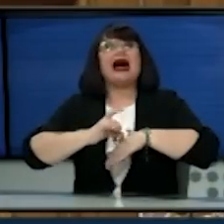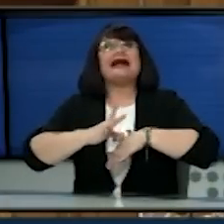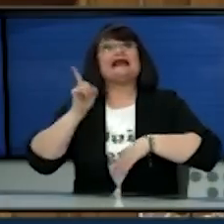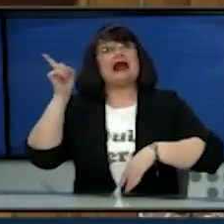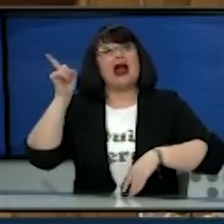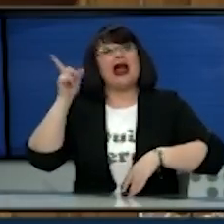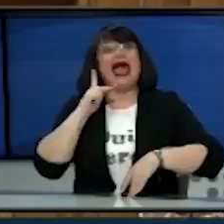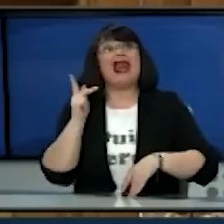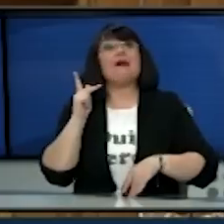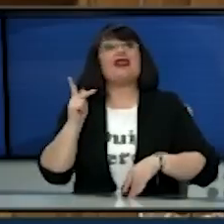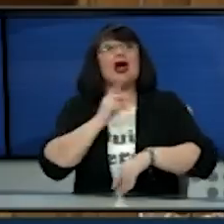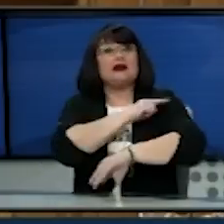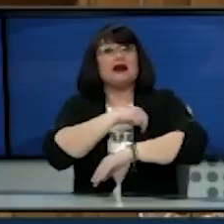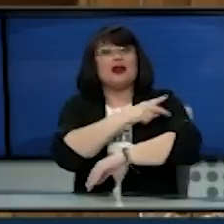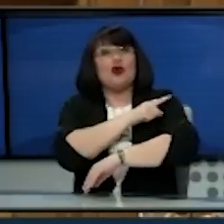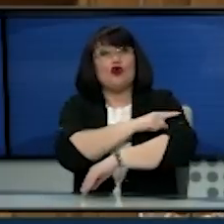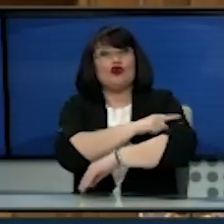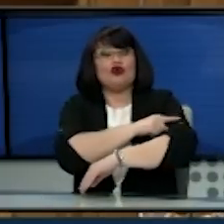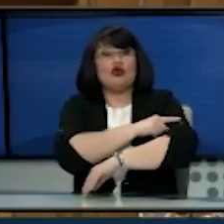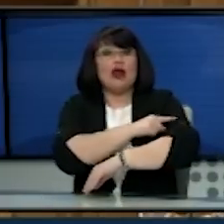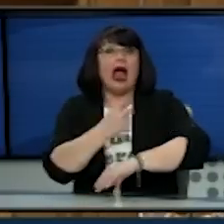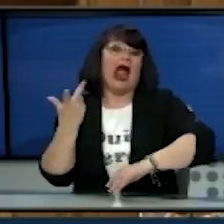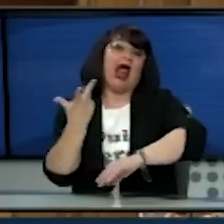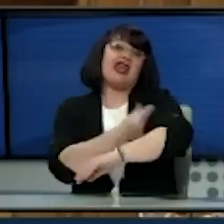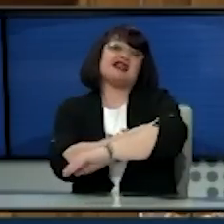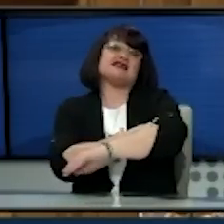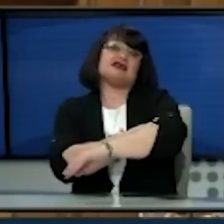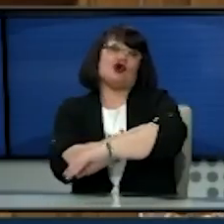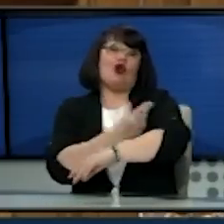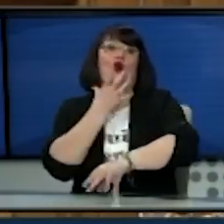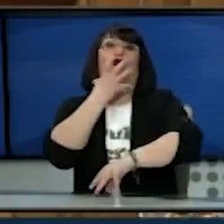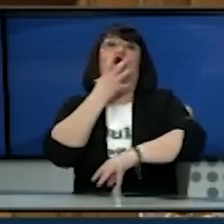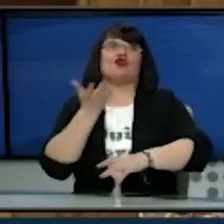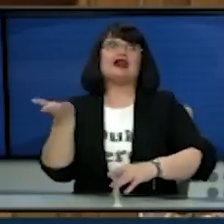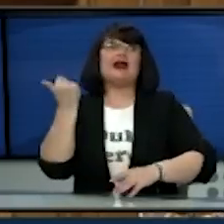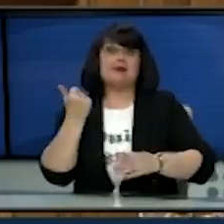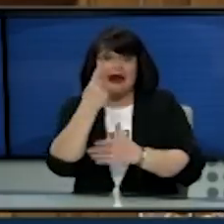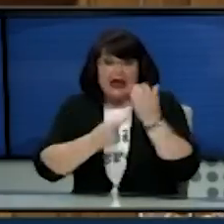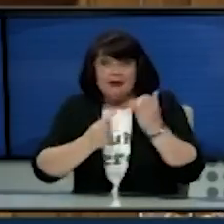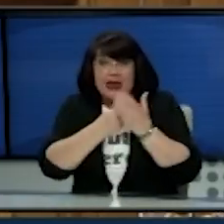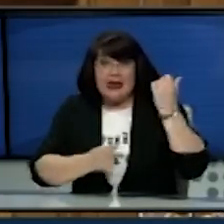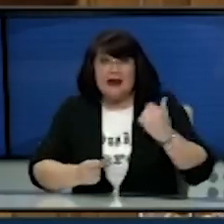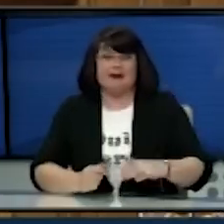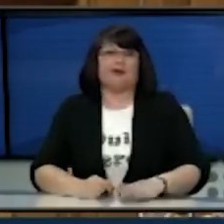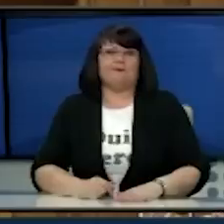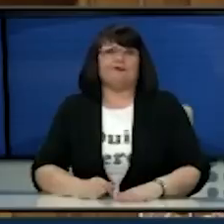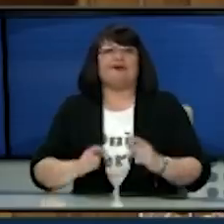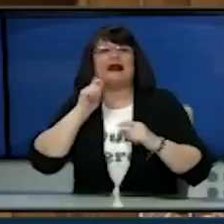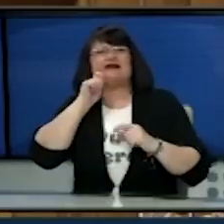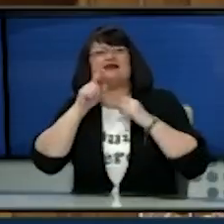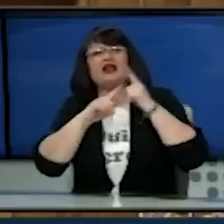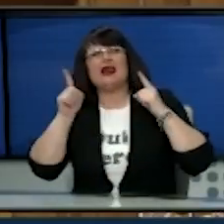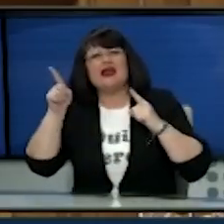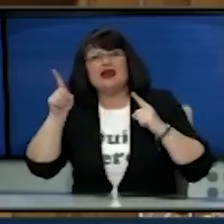την έλλειψη των αναισθησιολόγων, στη Χίο ή στην Καρδίτσα που έμειναν χωρίς ακτινολογικό τμήμα ή